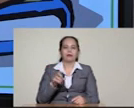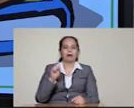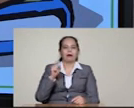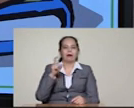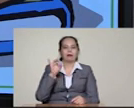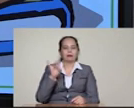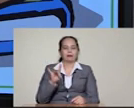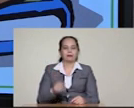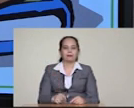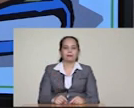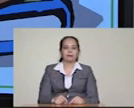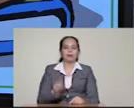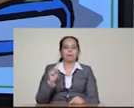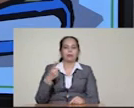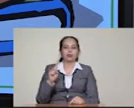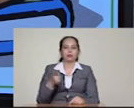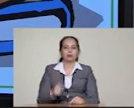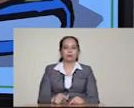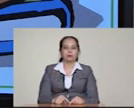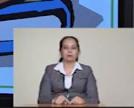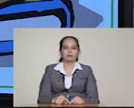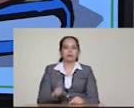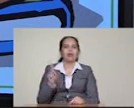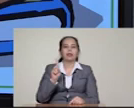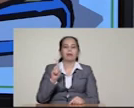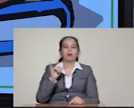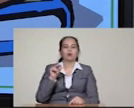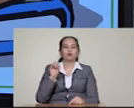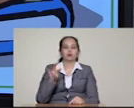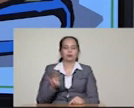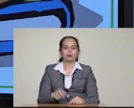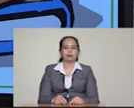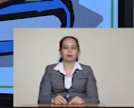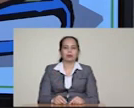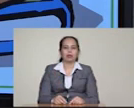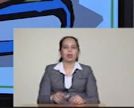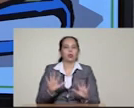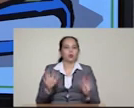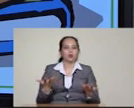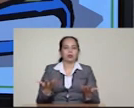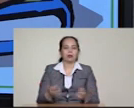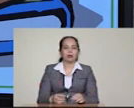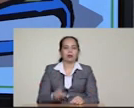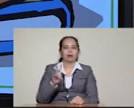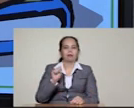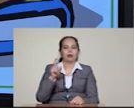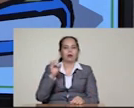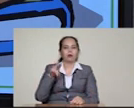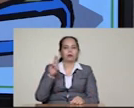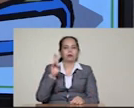Ахар. Почему? Намаучун. Неужели?